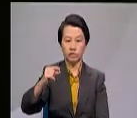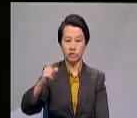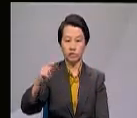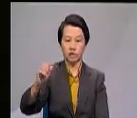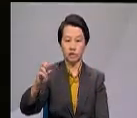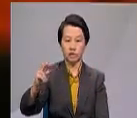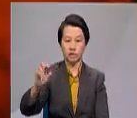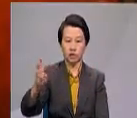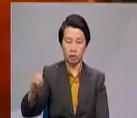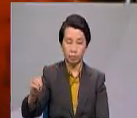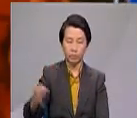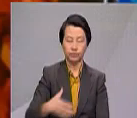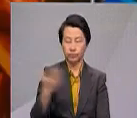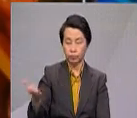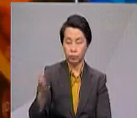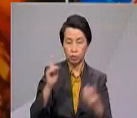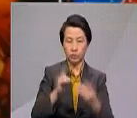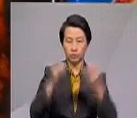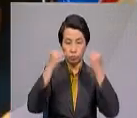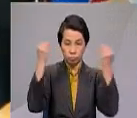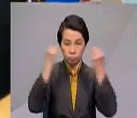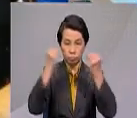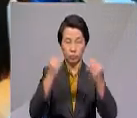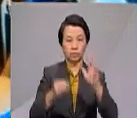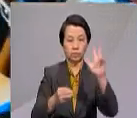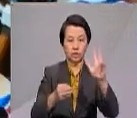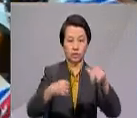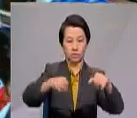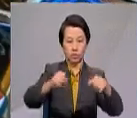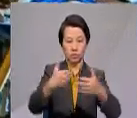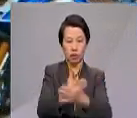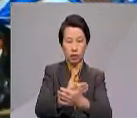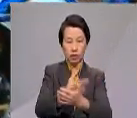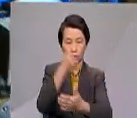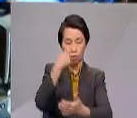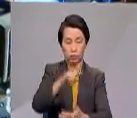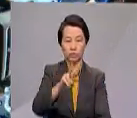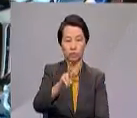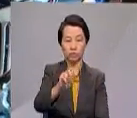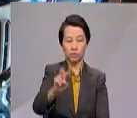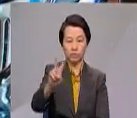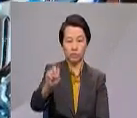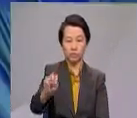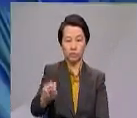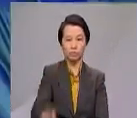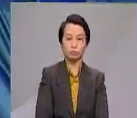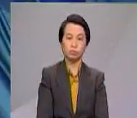kamaruzzaman beliau ditemui di Majlis pelancaran tiga modem baharu bagi musim 2020